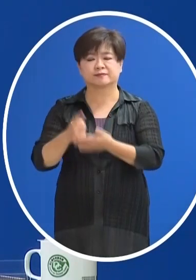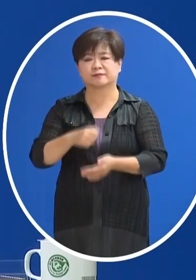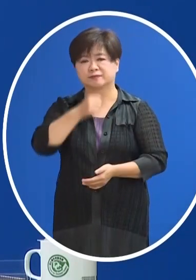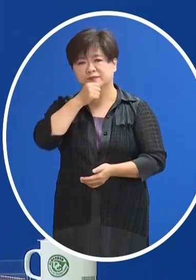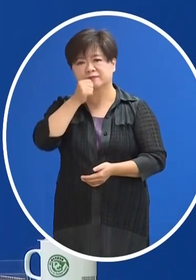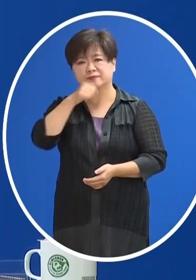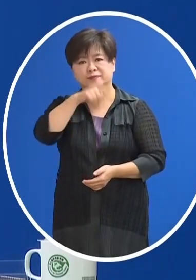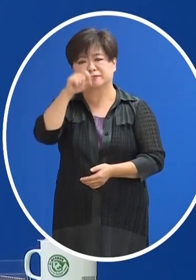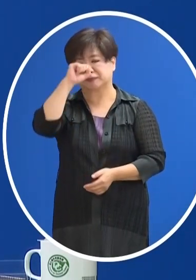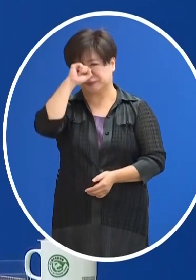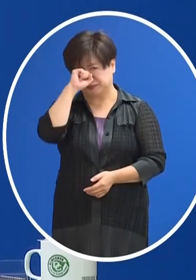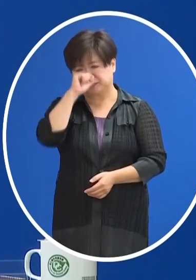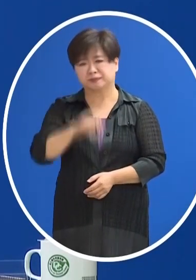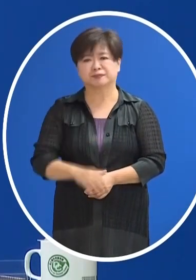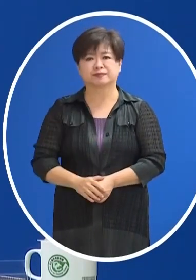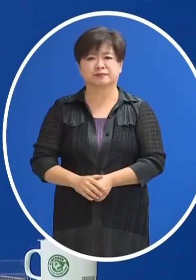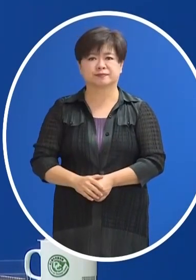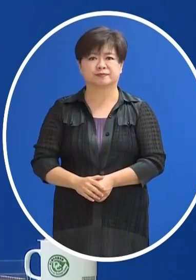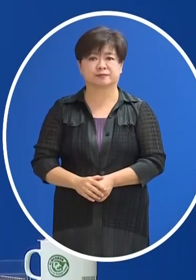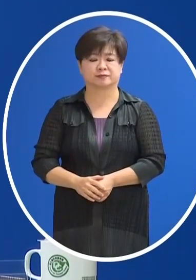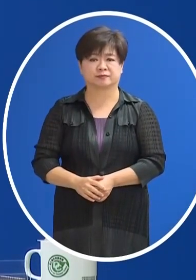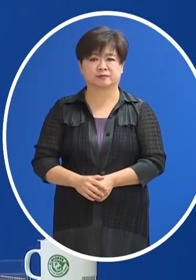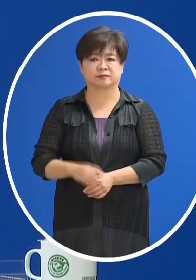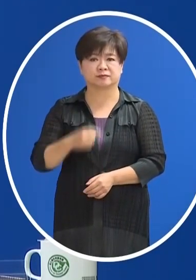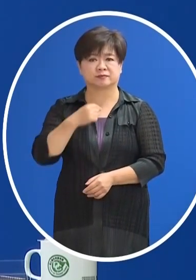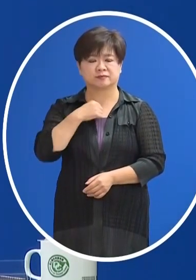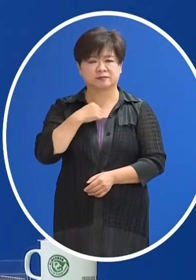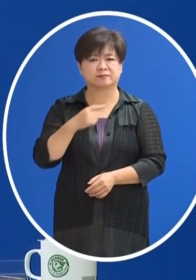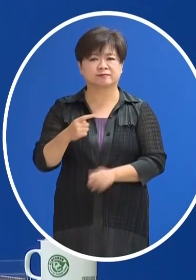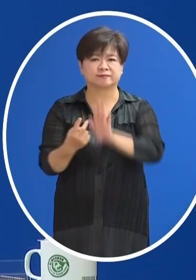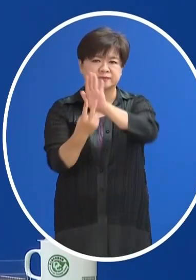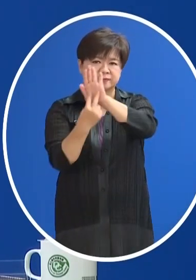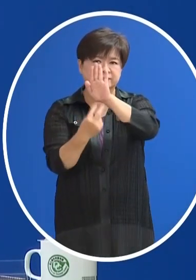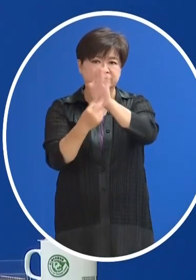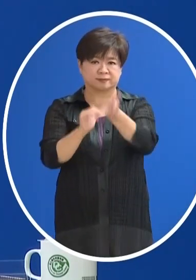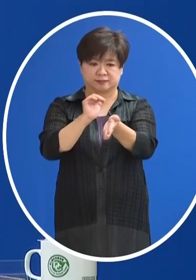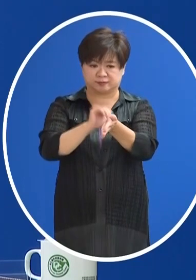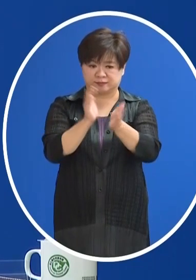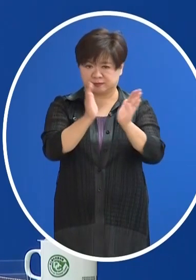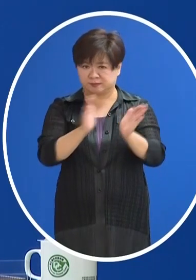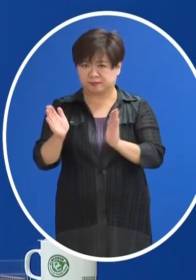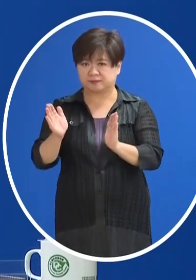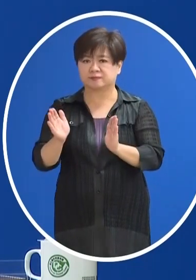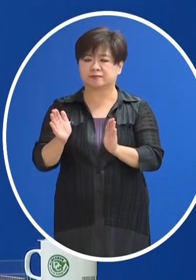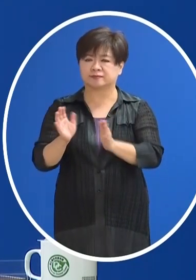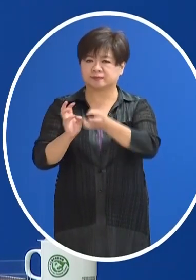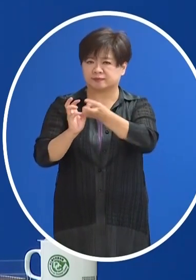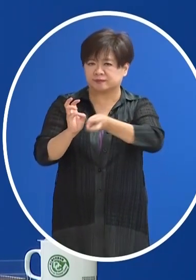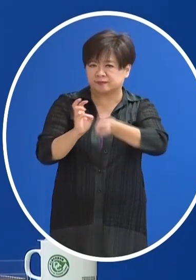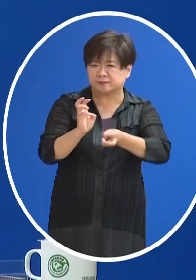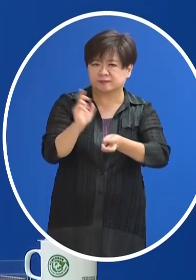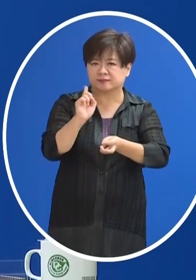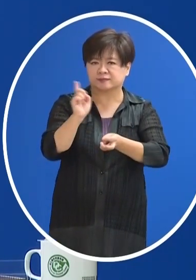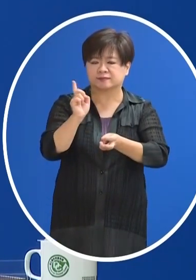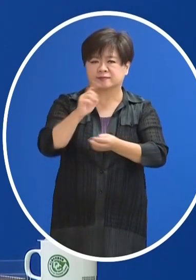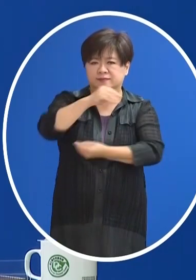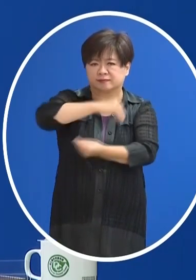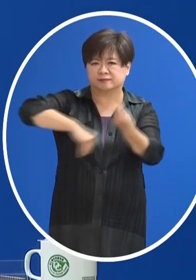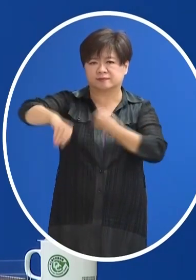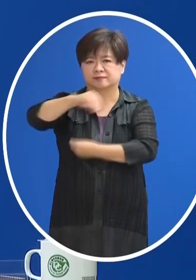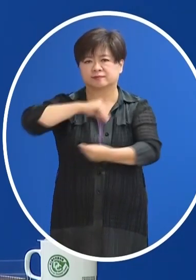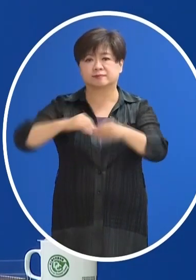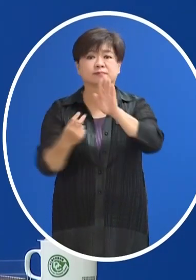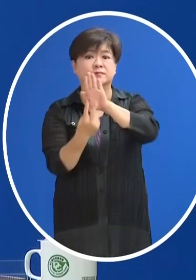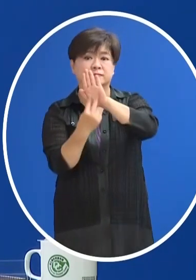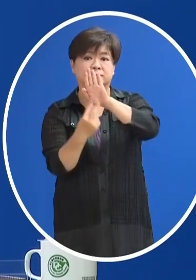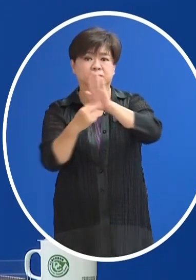生，那么以下呢，就目前的医疗准备的情形哈，还有相关的运用，那么跟各位做一